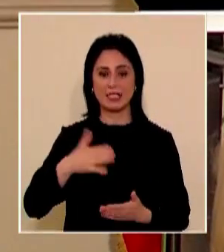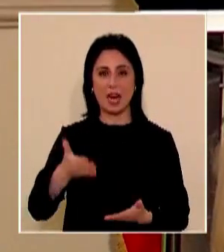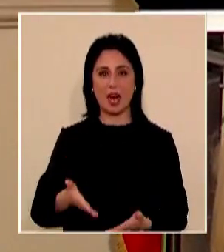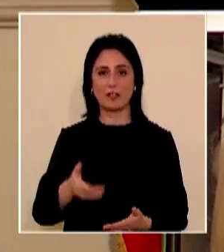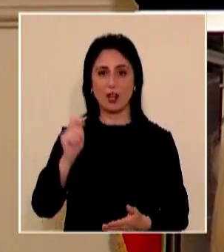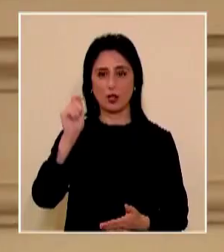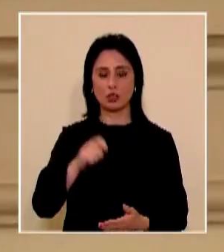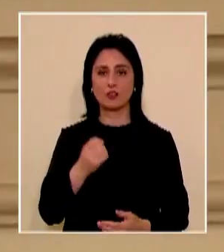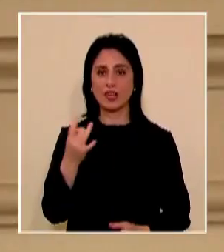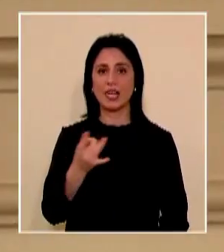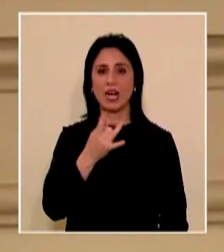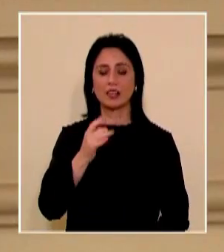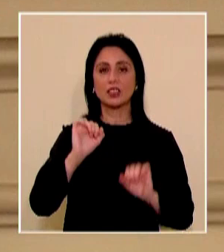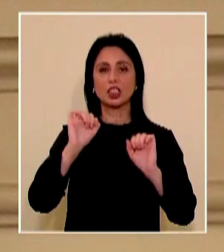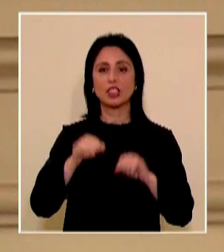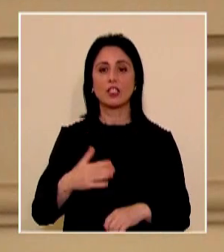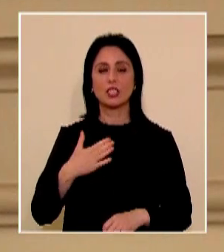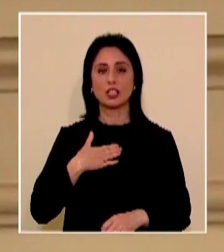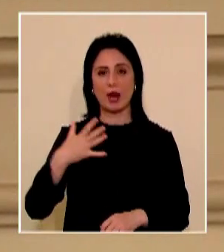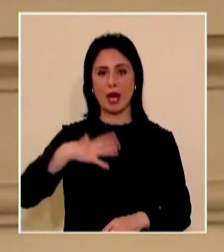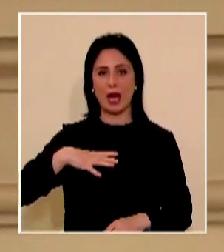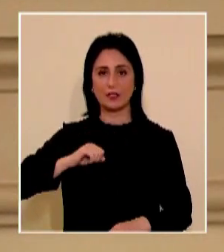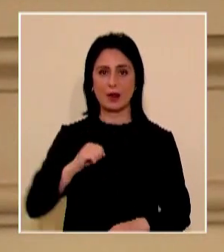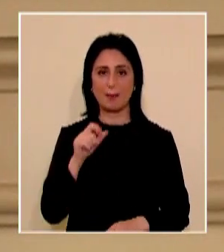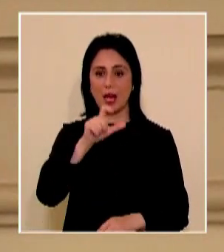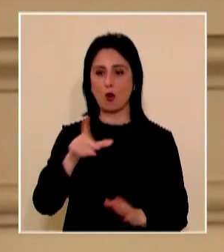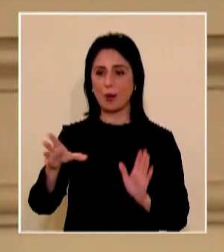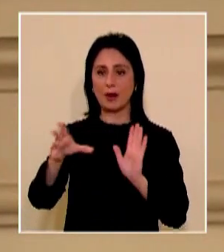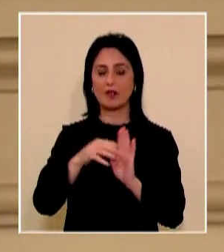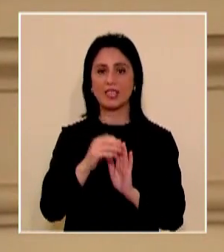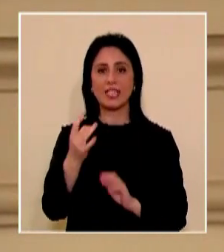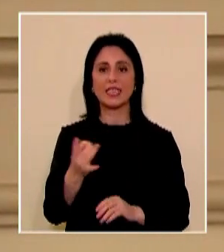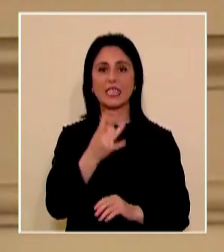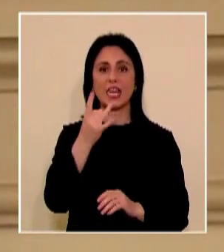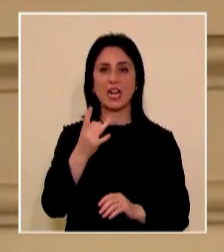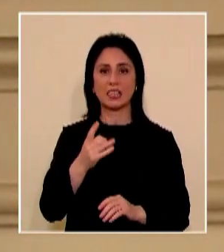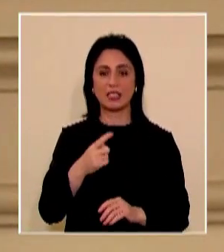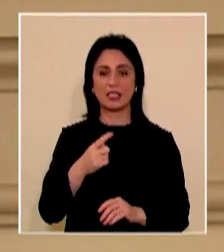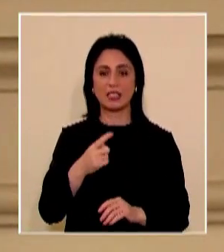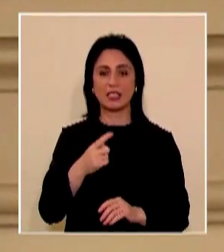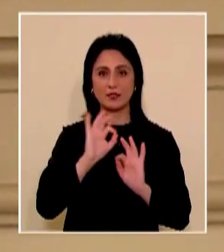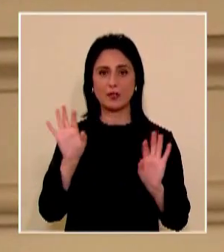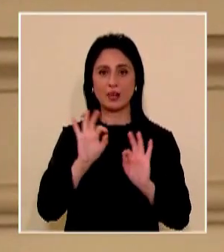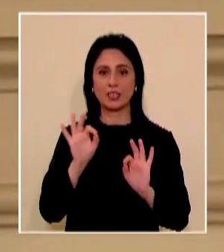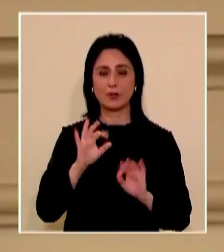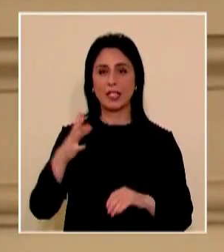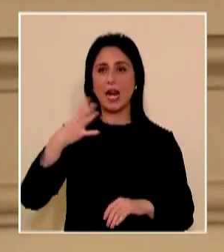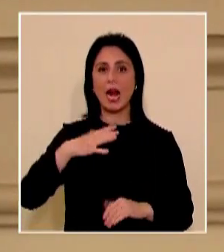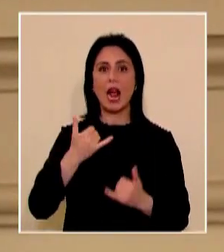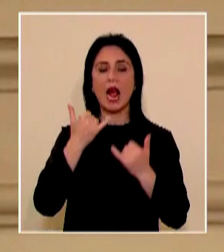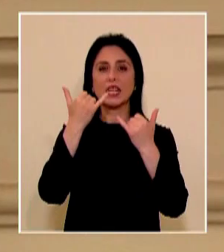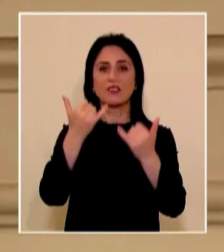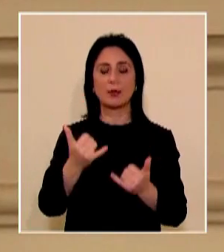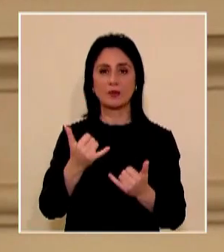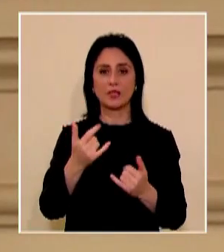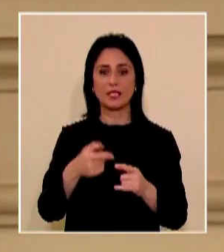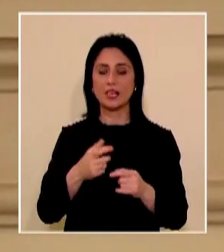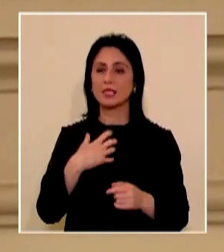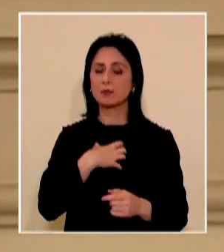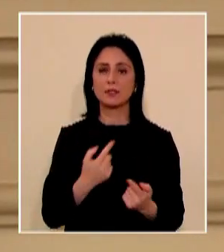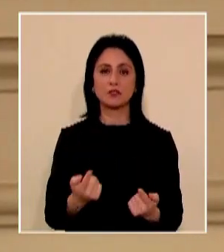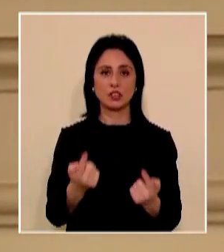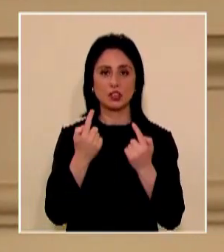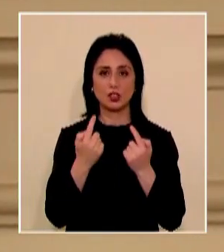tutaj, cieszę się jeszcze raz, że możemy z naszymi gruzińskimi przyjaciółmi świętować